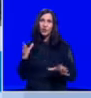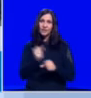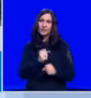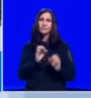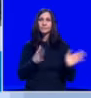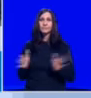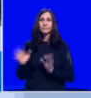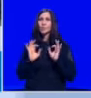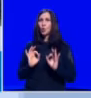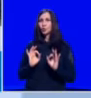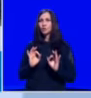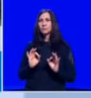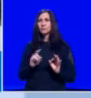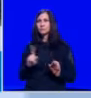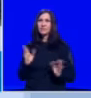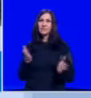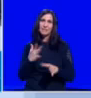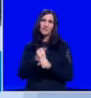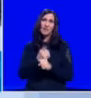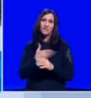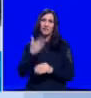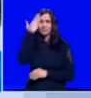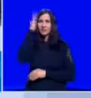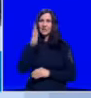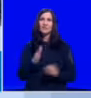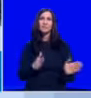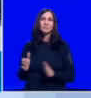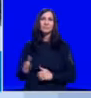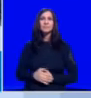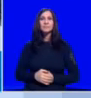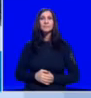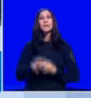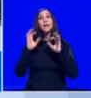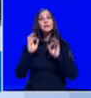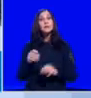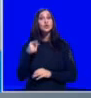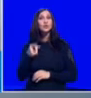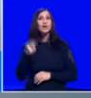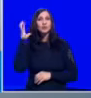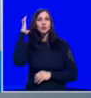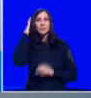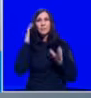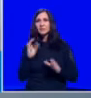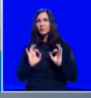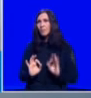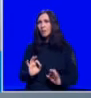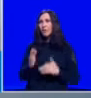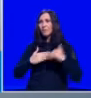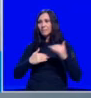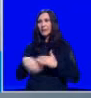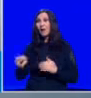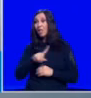Давайте нататък. Какво сме хванали? Аз винаги съм си го признал. Хванали, че не ме гледат. Истината е, че това служебно правителство в момента е на